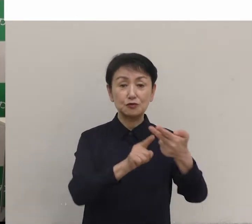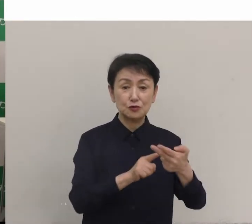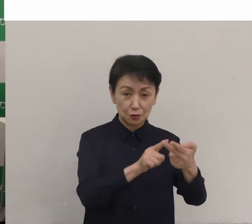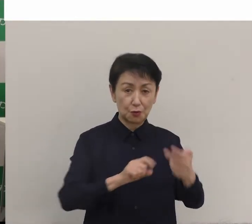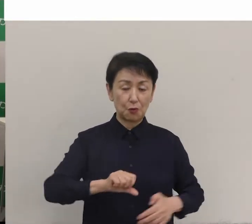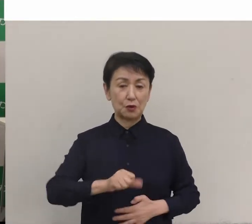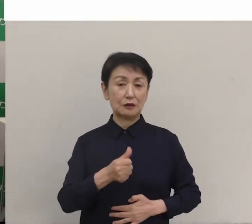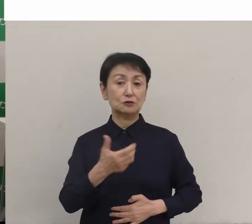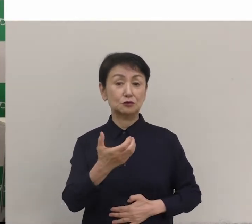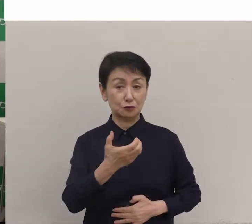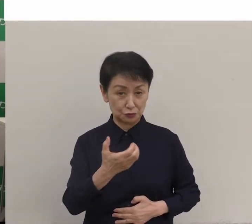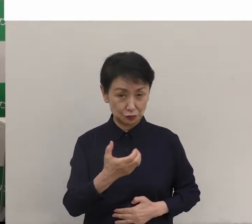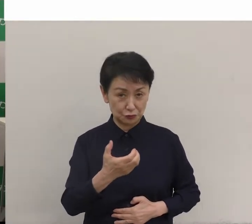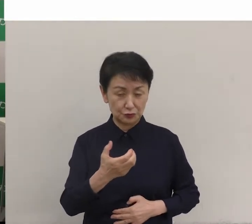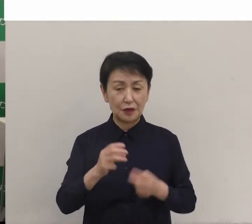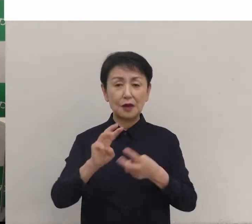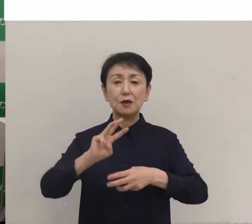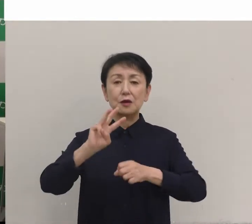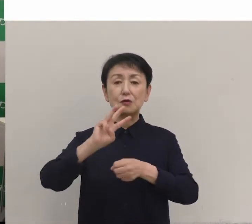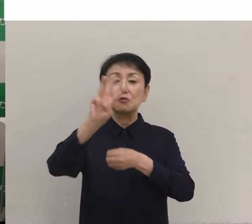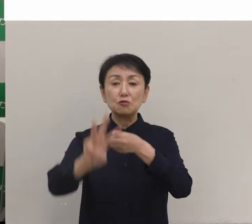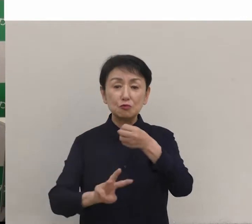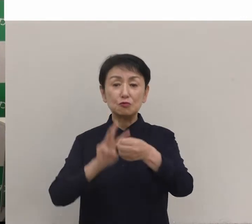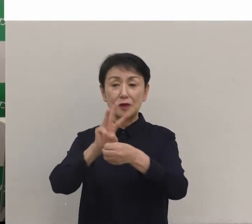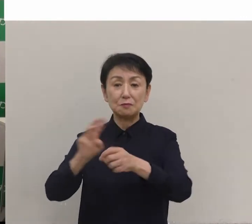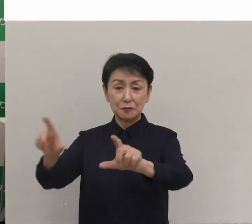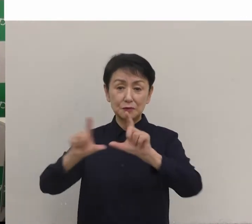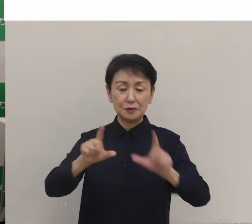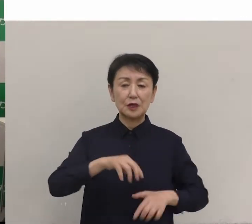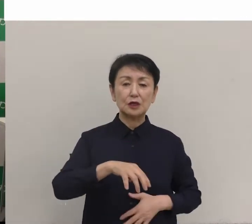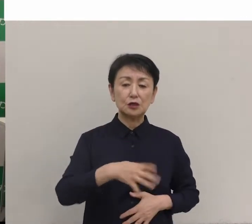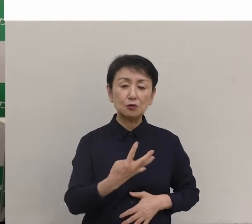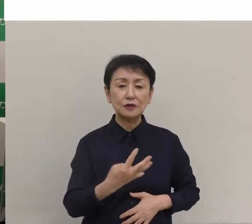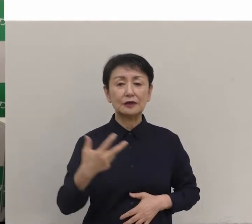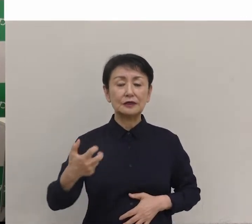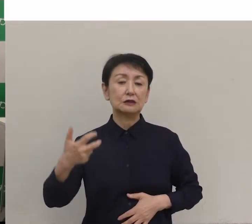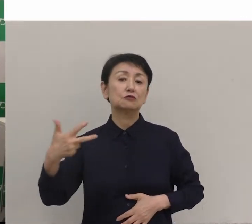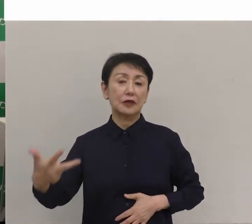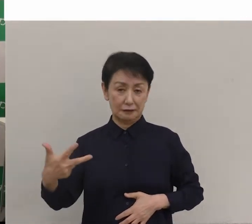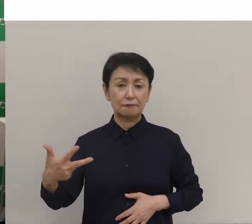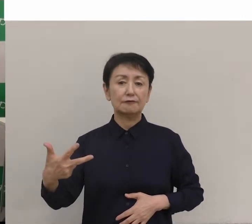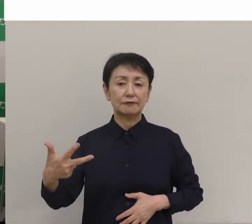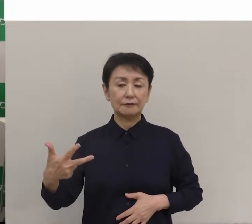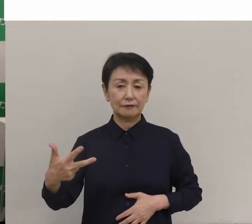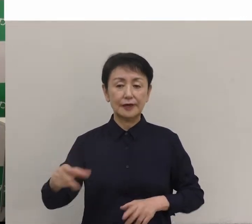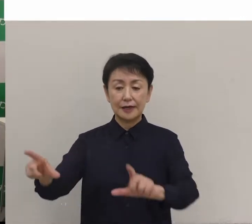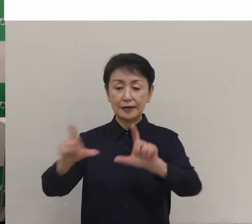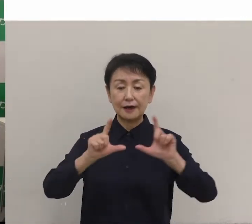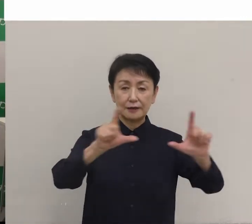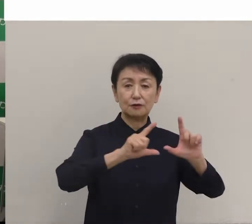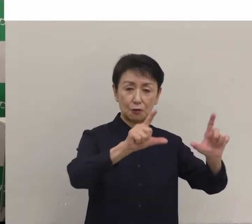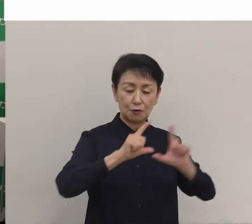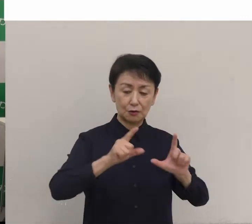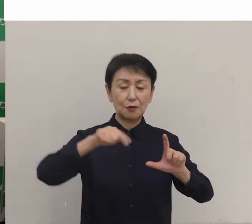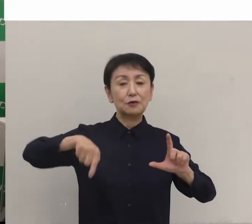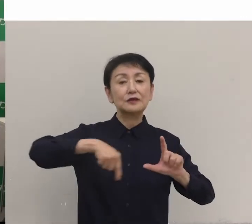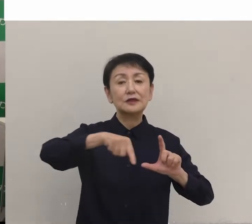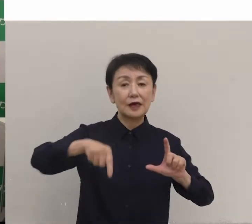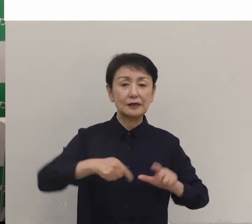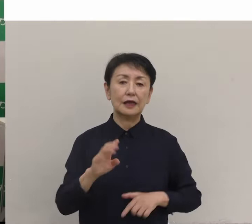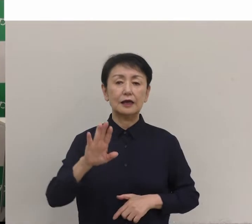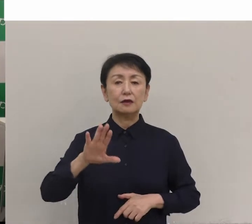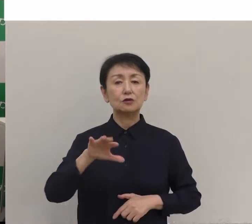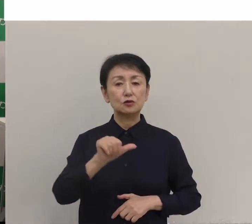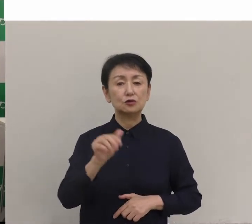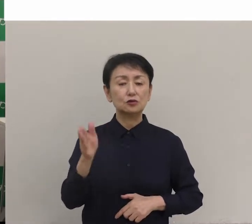590件、ウェブ回答が477件となりました。回答していただいた方のうち 45%